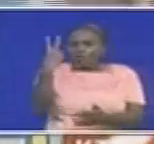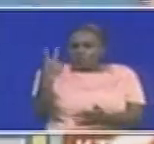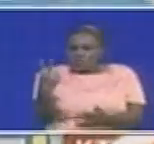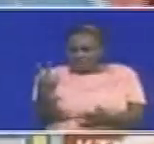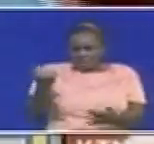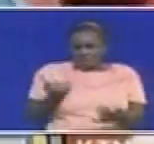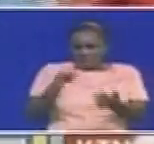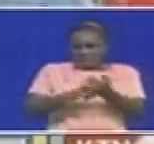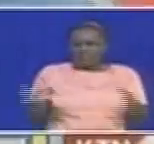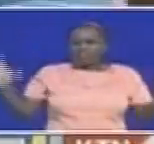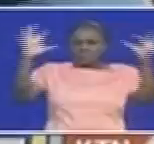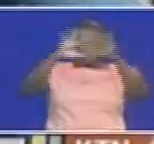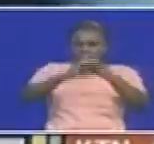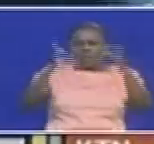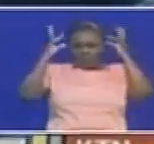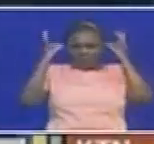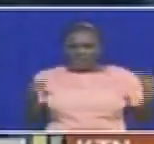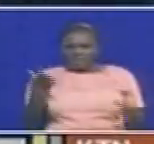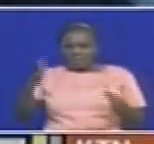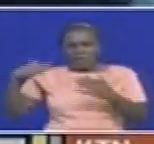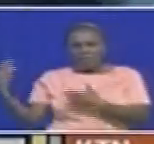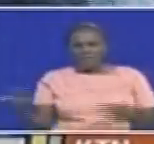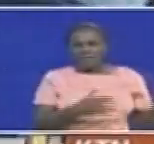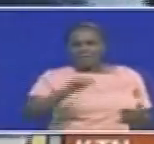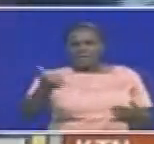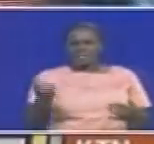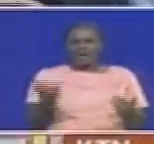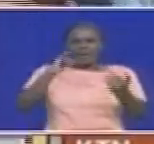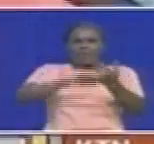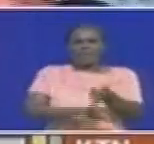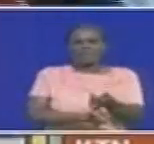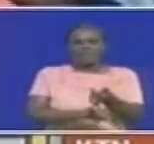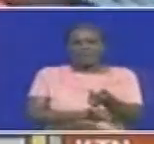walijumuika naye kwenye harusi hiyo na kumkaribisha mke mwenza.